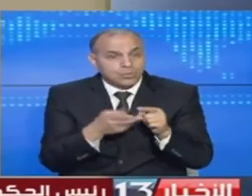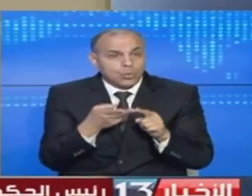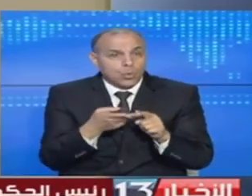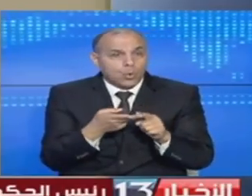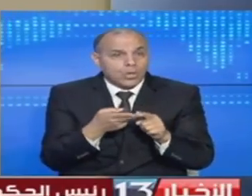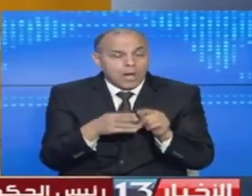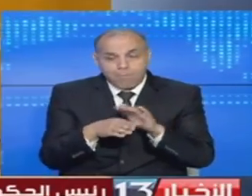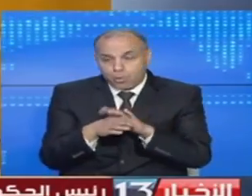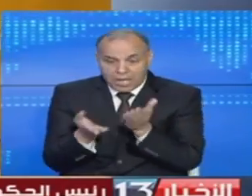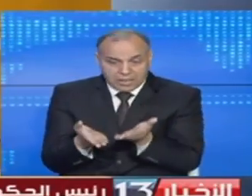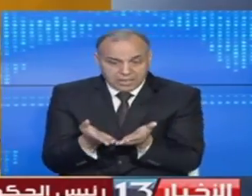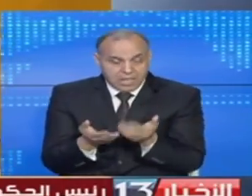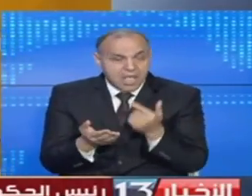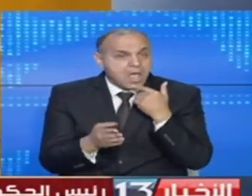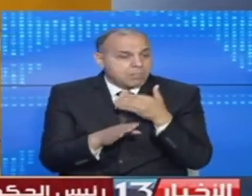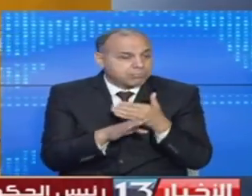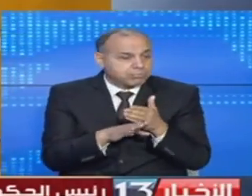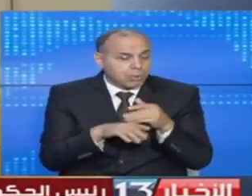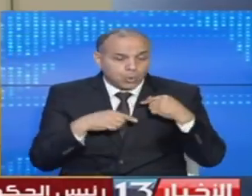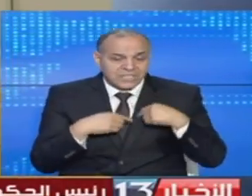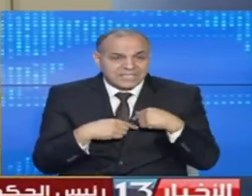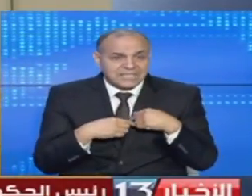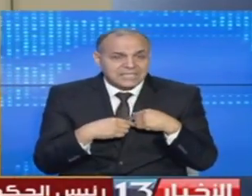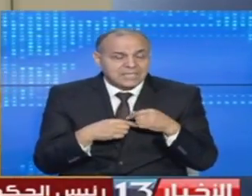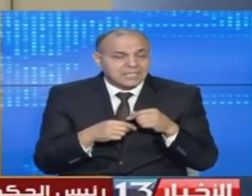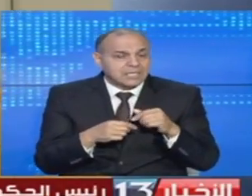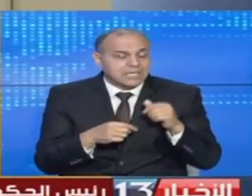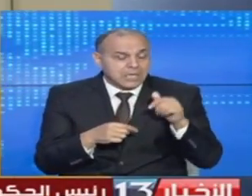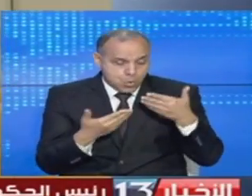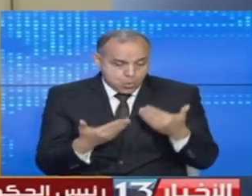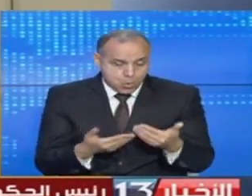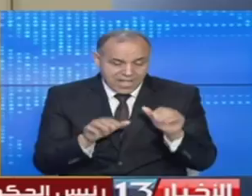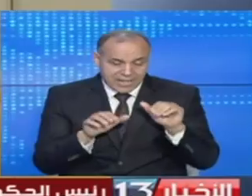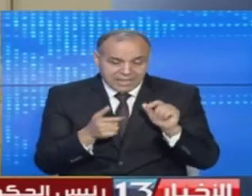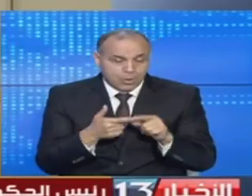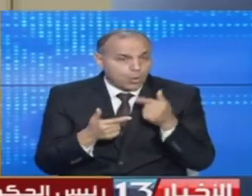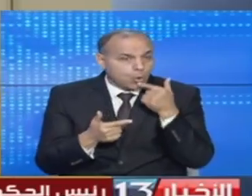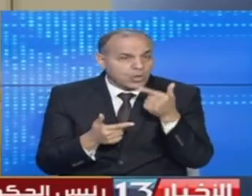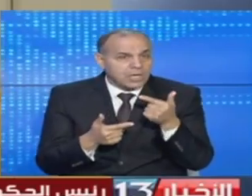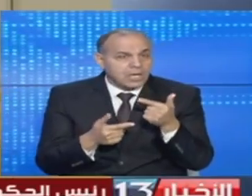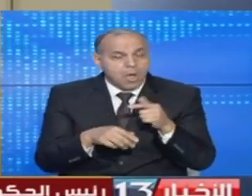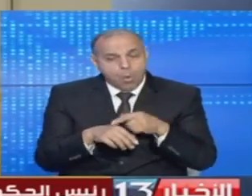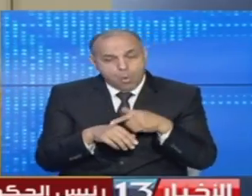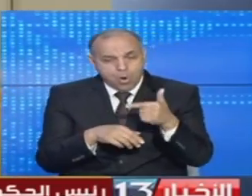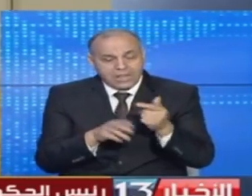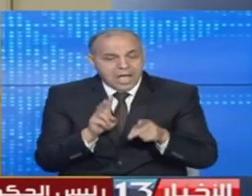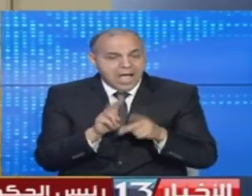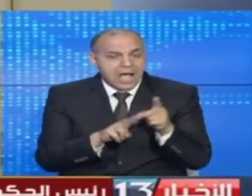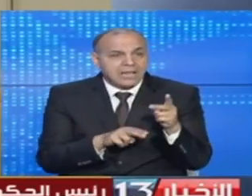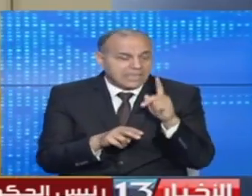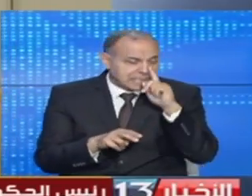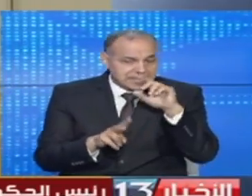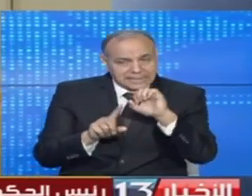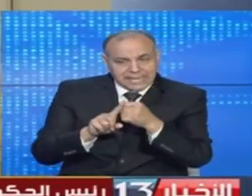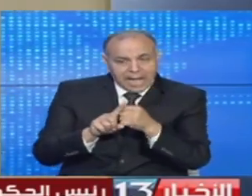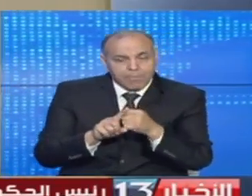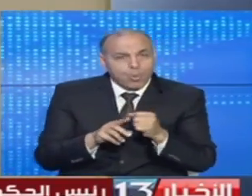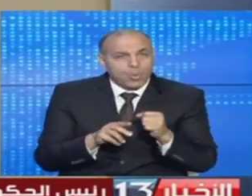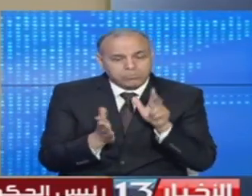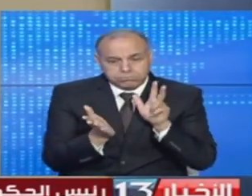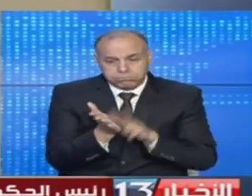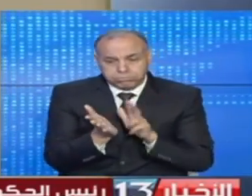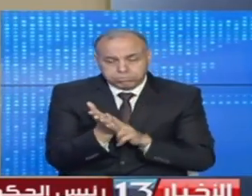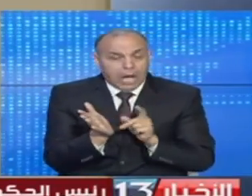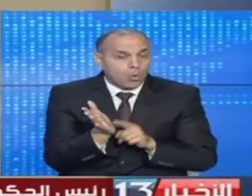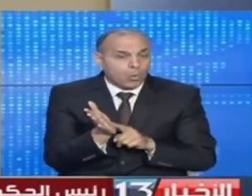هذه الوضعيه ستمر الحكومه بدايه من اليوم الثلاثاء الى مرحله اكثر صرامه على مستوى تطبيق